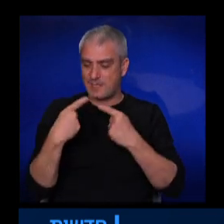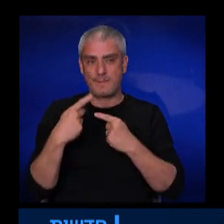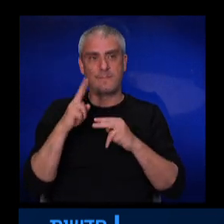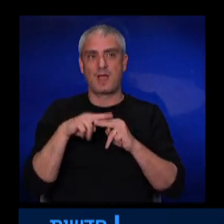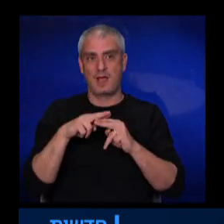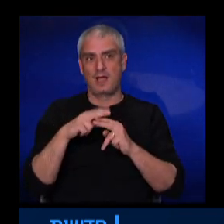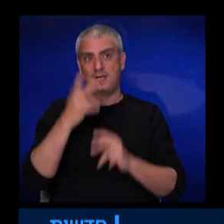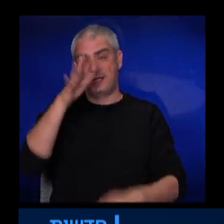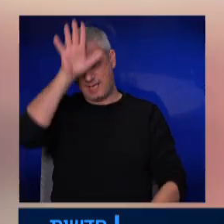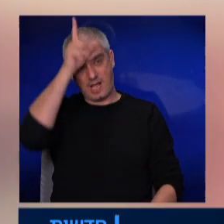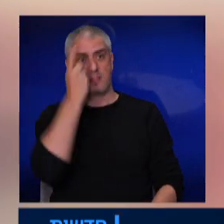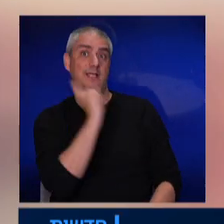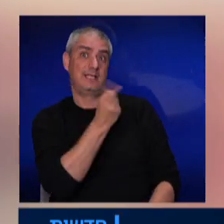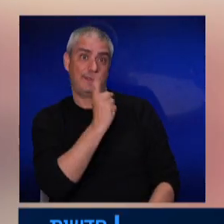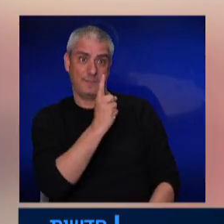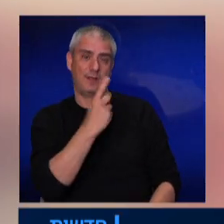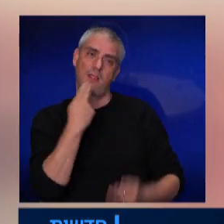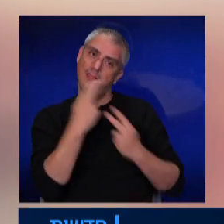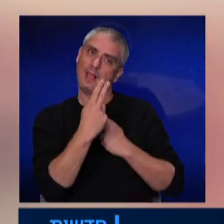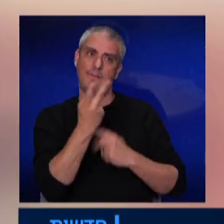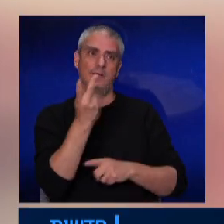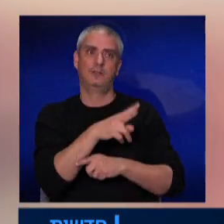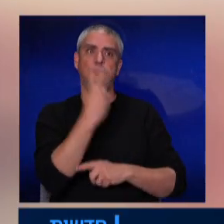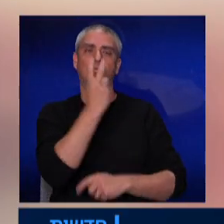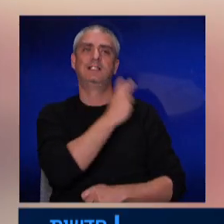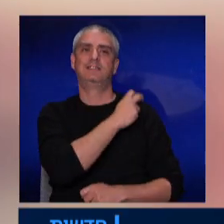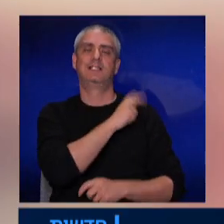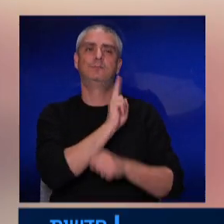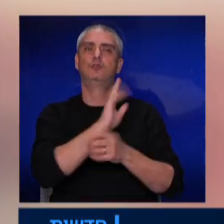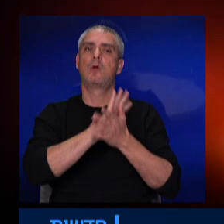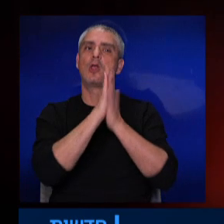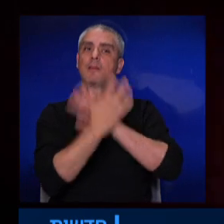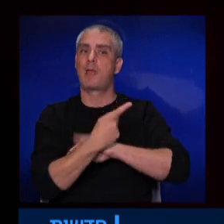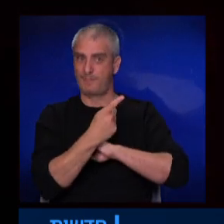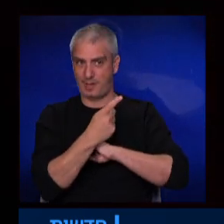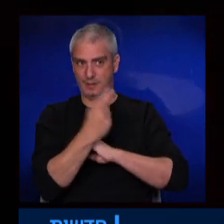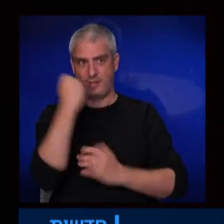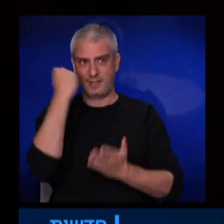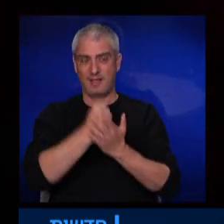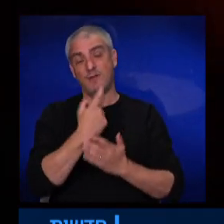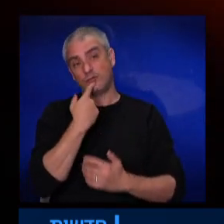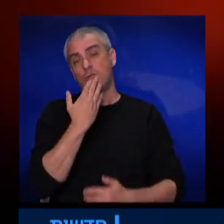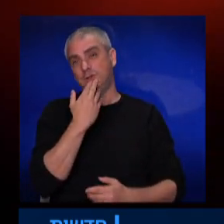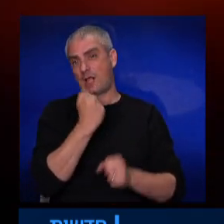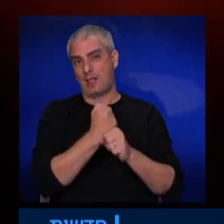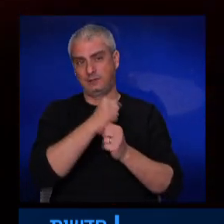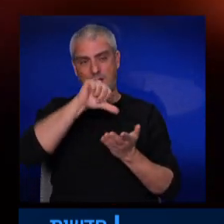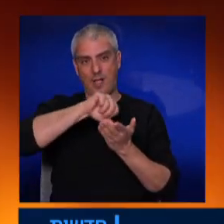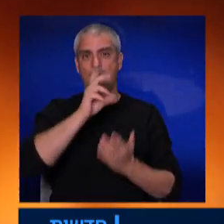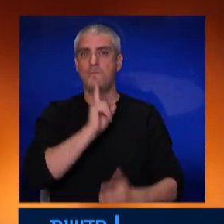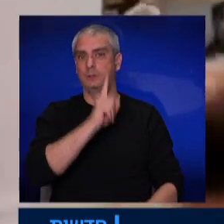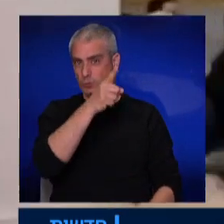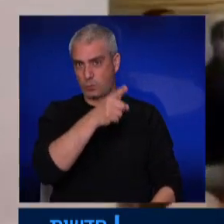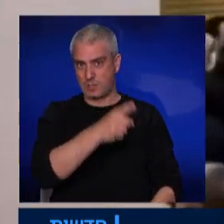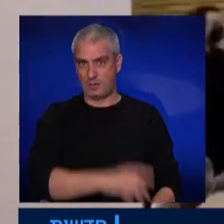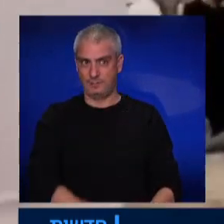אחרי האיום של טהרן כי תנקום על הרג שני קציני משמרות המהפכה בתקיפה שיוחסה לישראל באזור